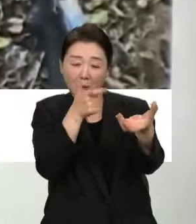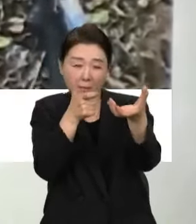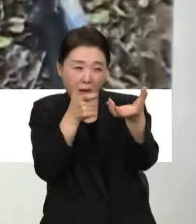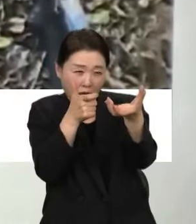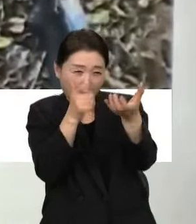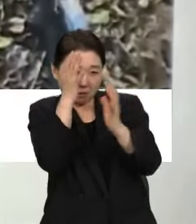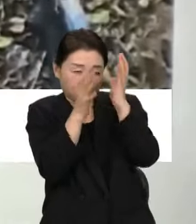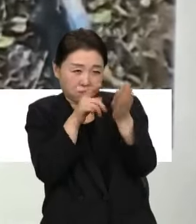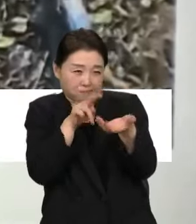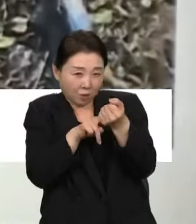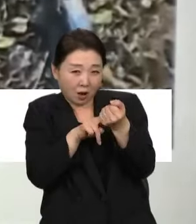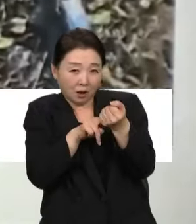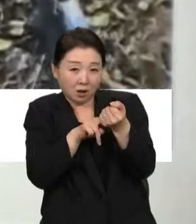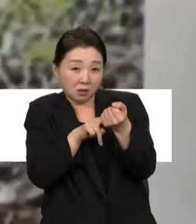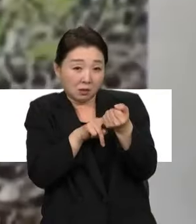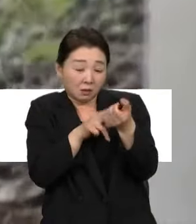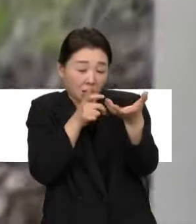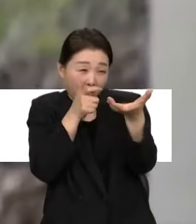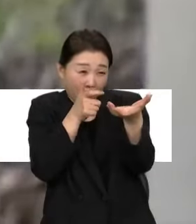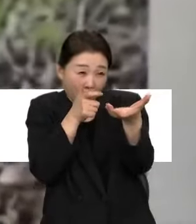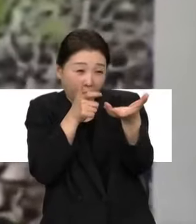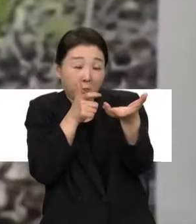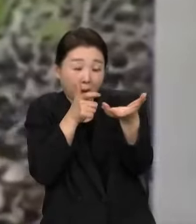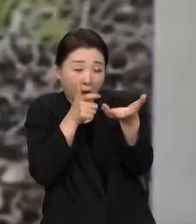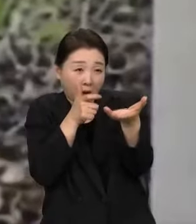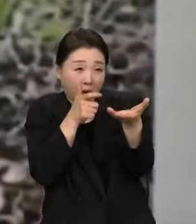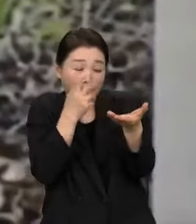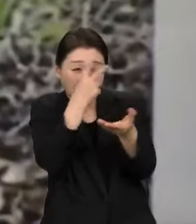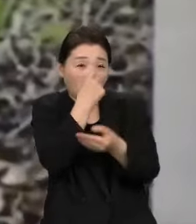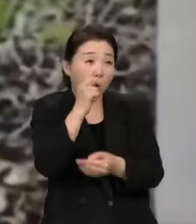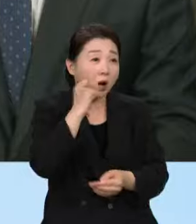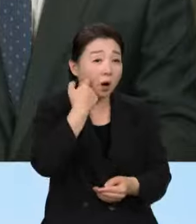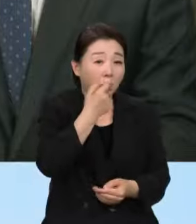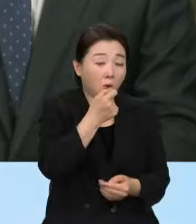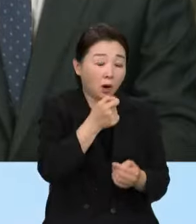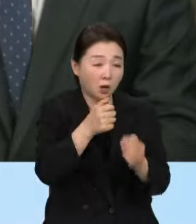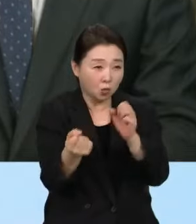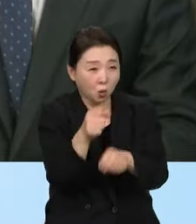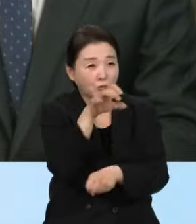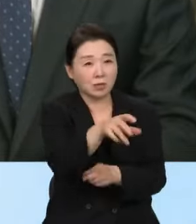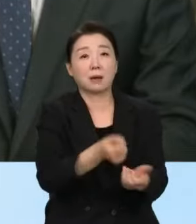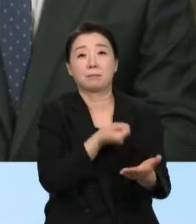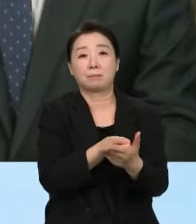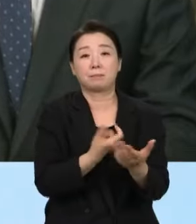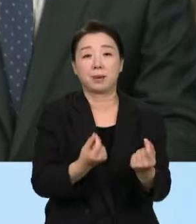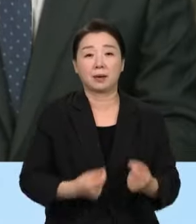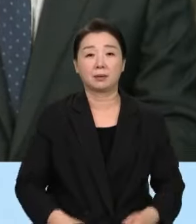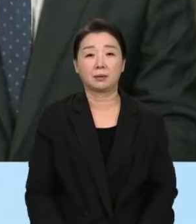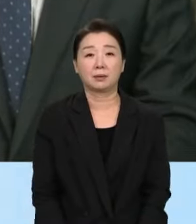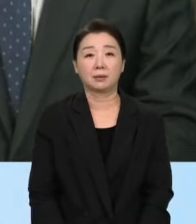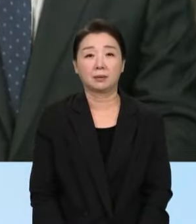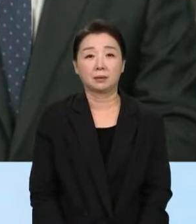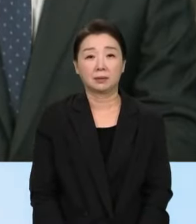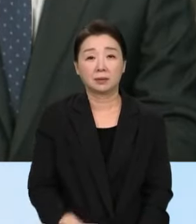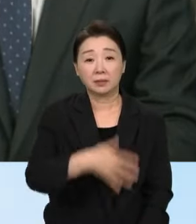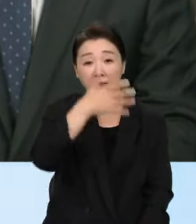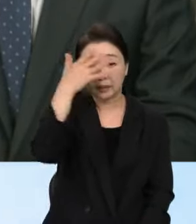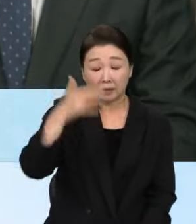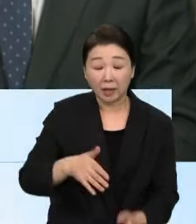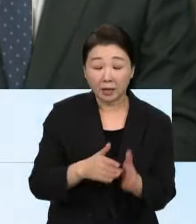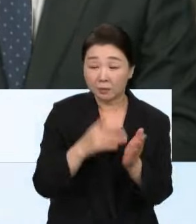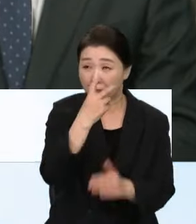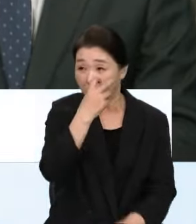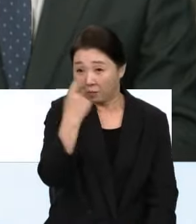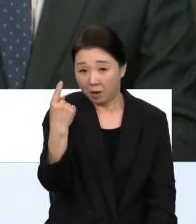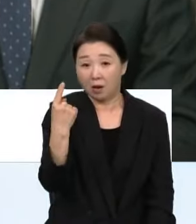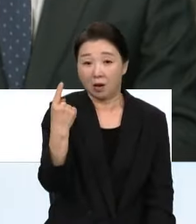숨어 있었습니다 접근이 쉽고 경호가 어려운 골프장을 범행 장소로 택한 것으로 보입니다 다행히 비밀경호국